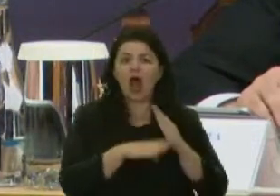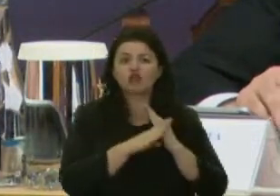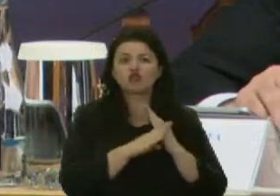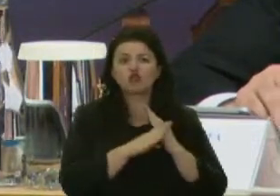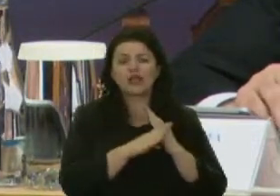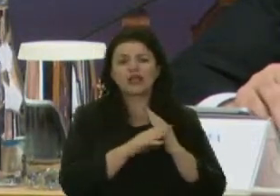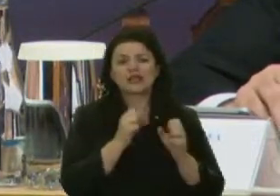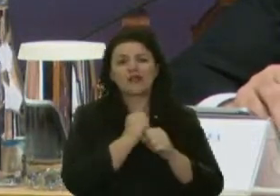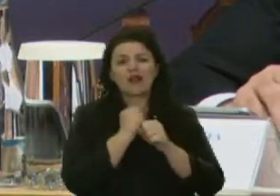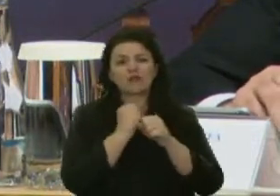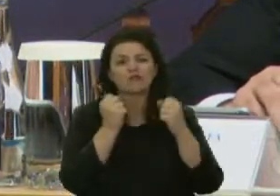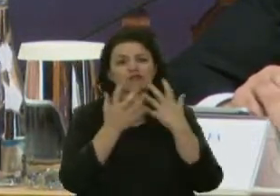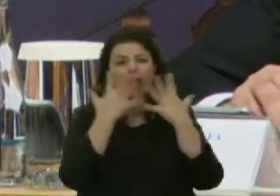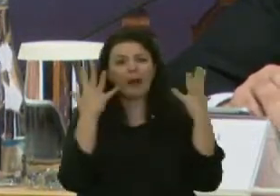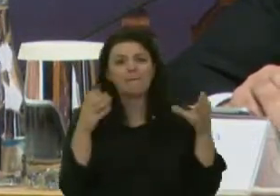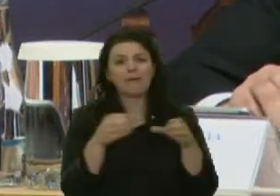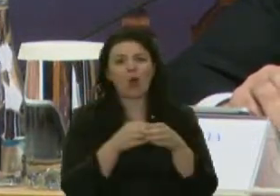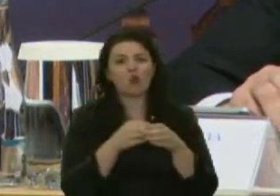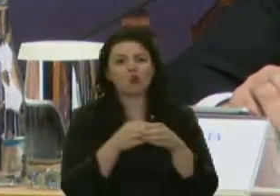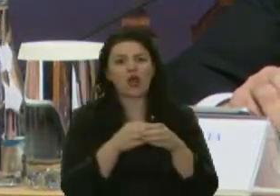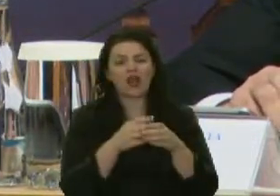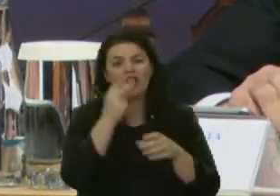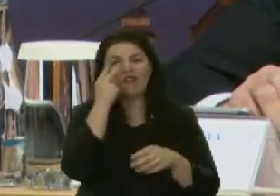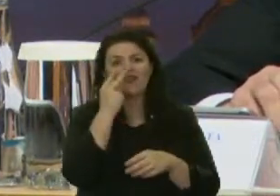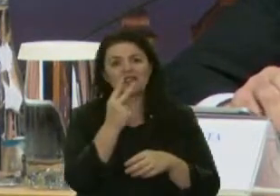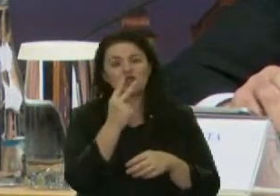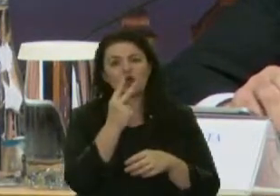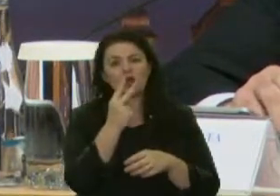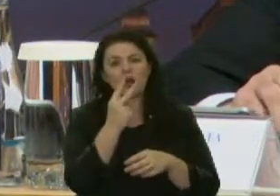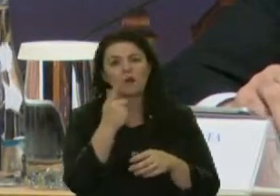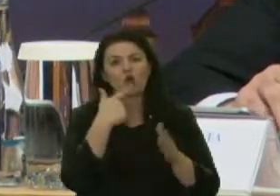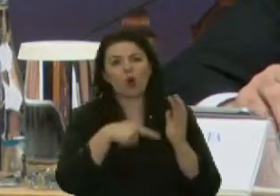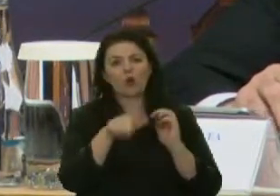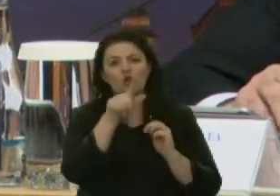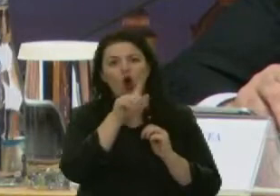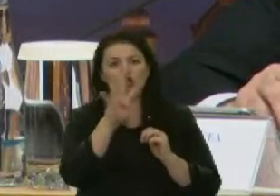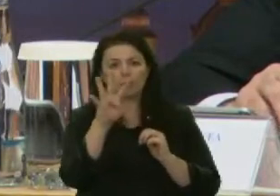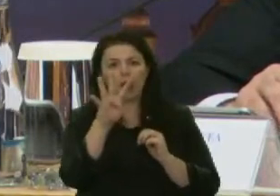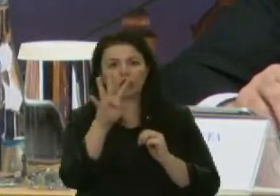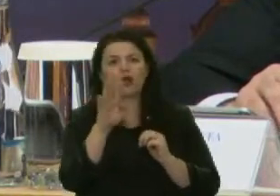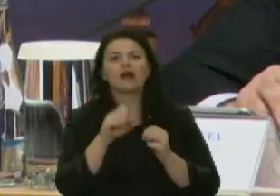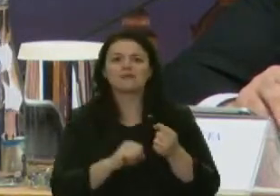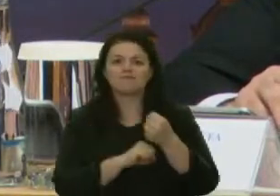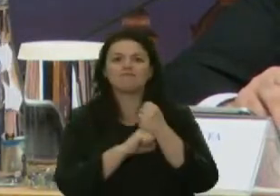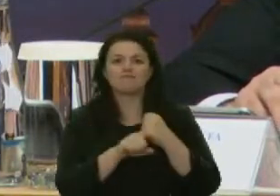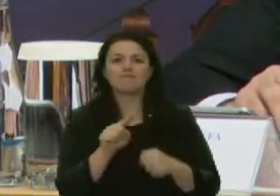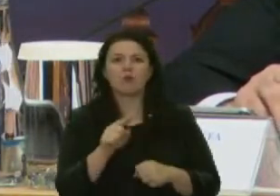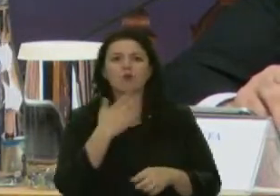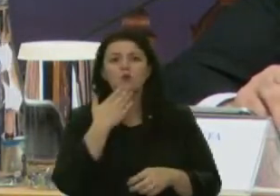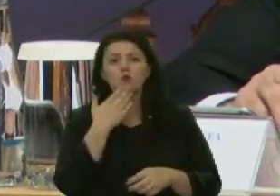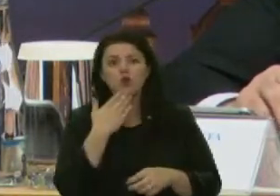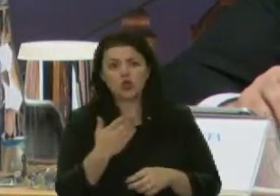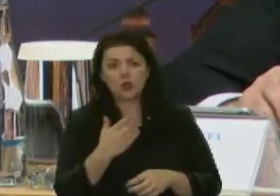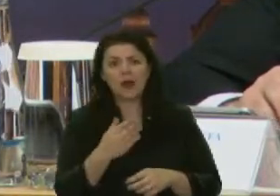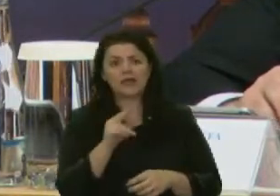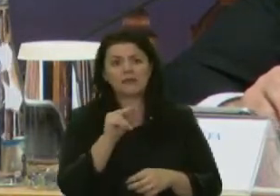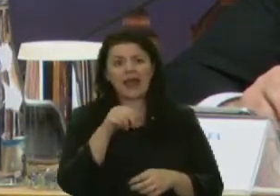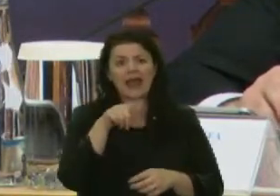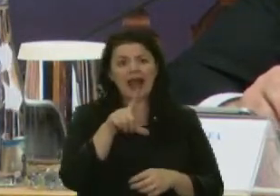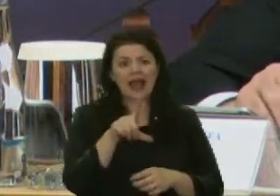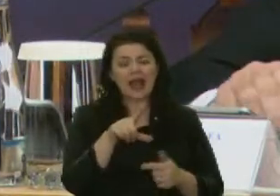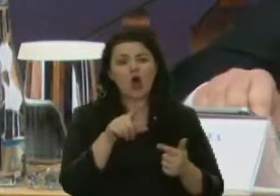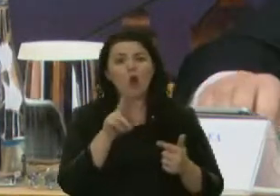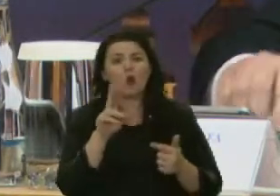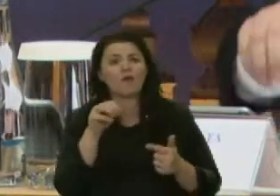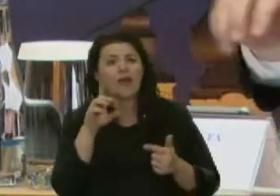cristaliză împreună viziunea pentru bugetul 2024 a stat la temelia creerii lui Vă mulțumesc dragi colegi de la PNL și UDMR pentru faptul